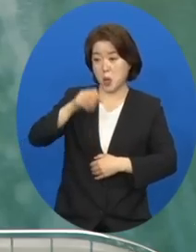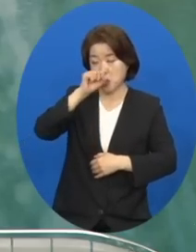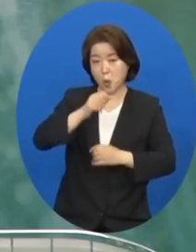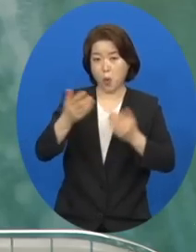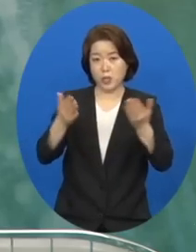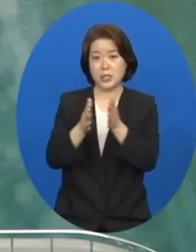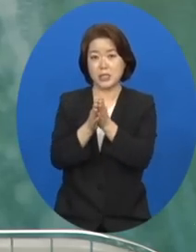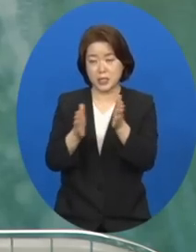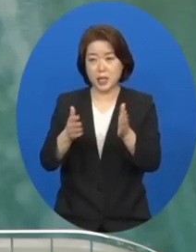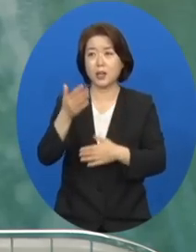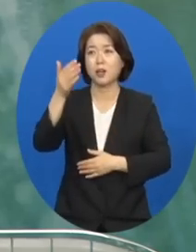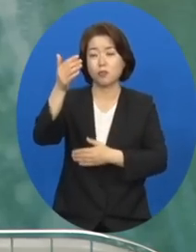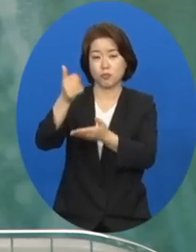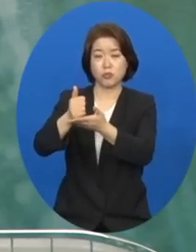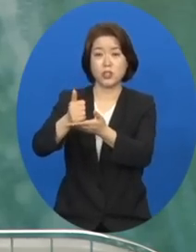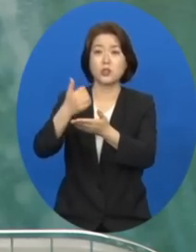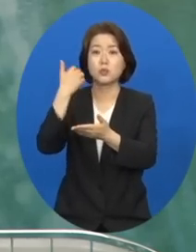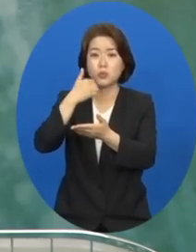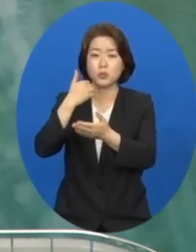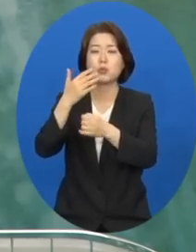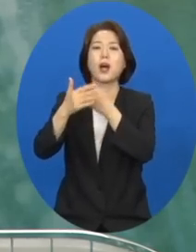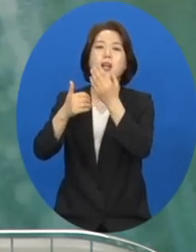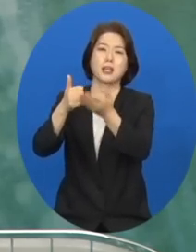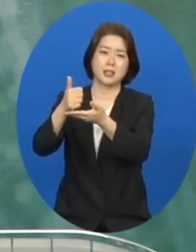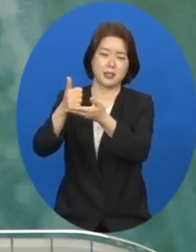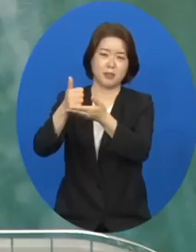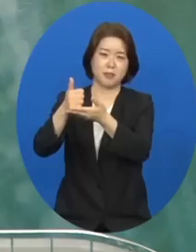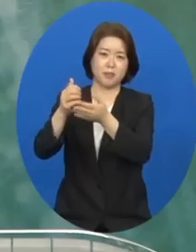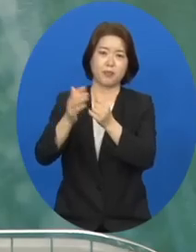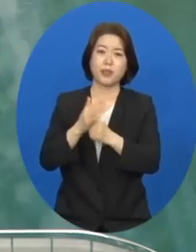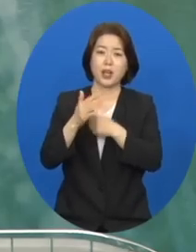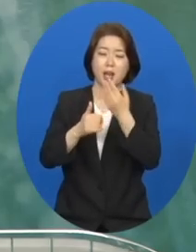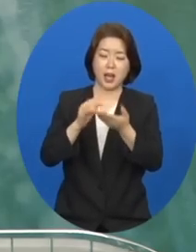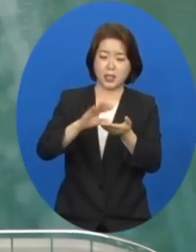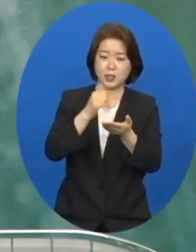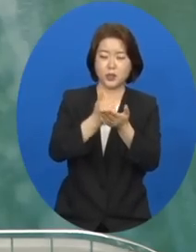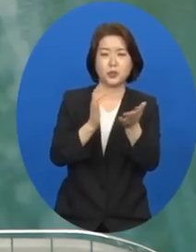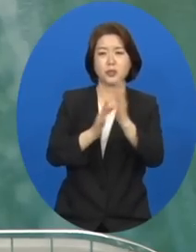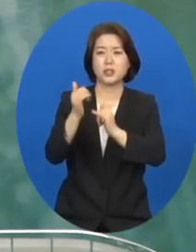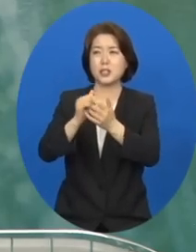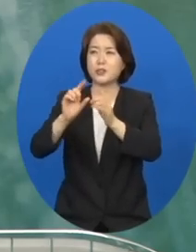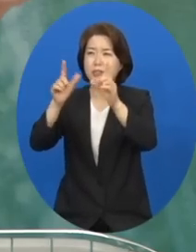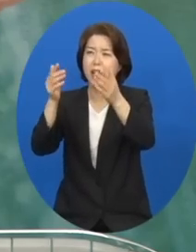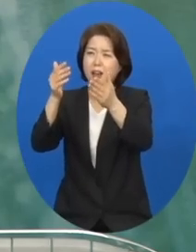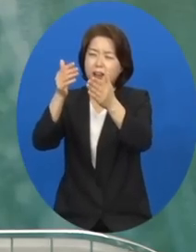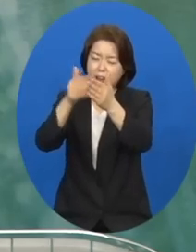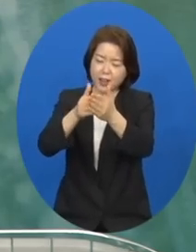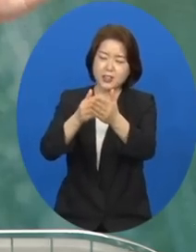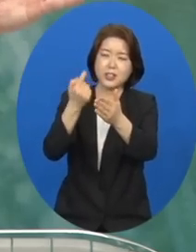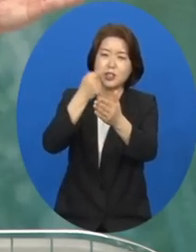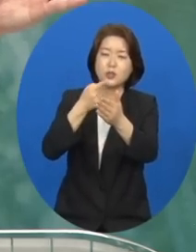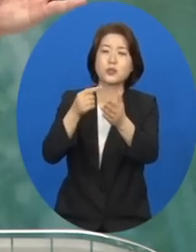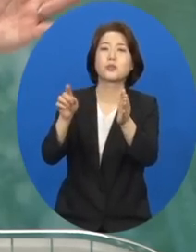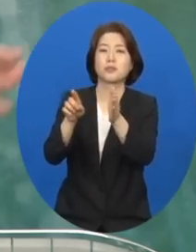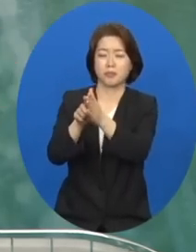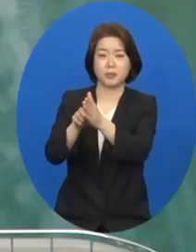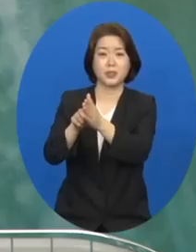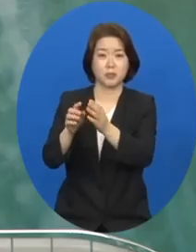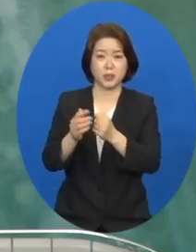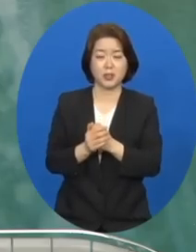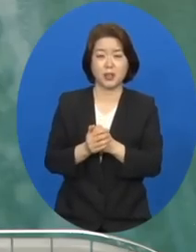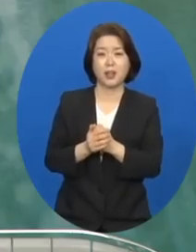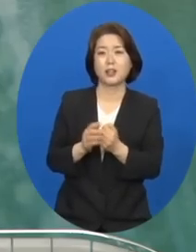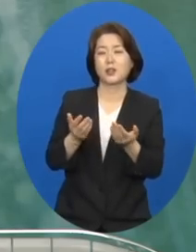제가 아니고 하나님 이라고 하셨습니까 하나님이 그리스도 예수의 날까지 그 것을 이루실 줄로 b 스미다 하고